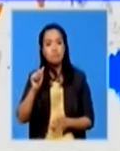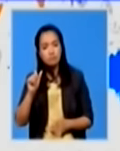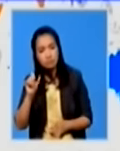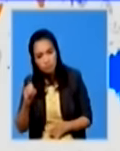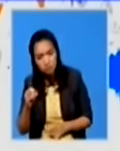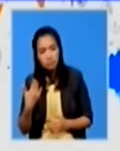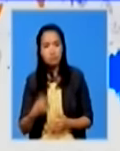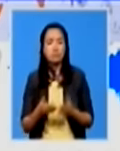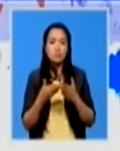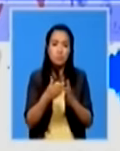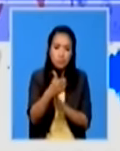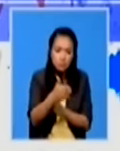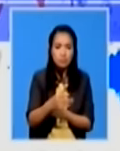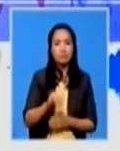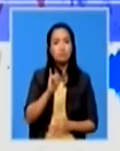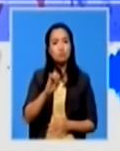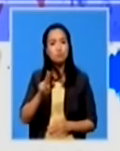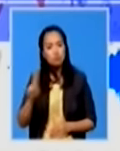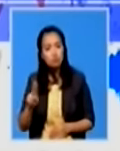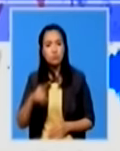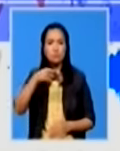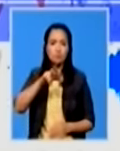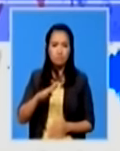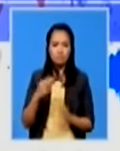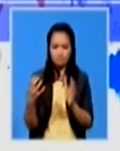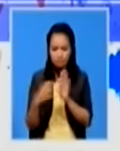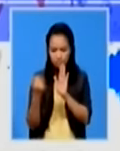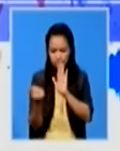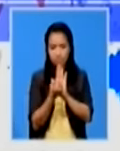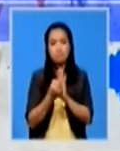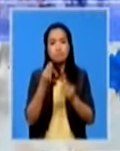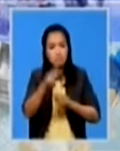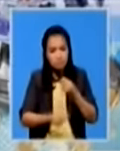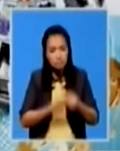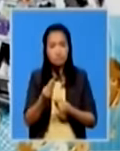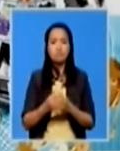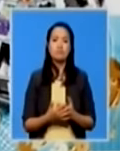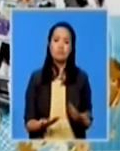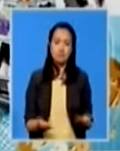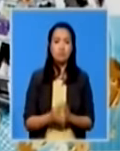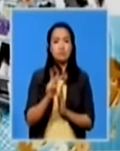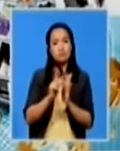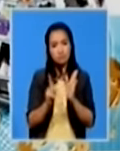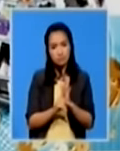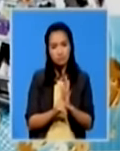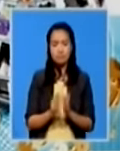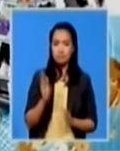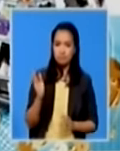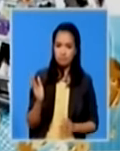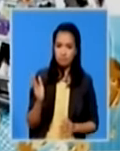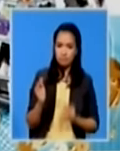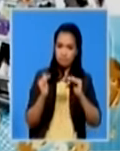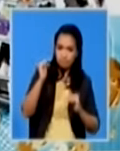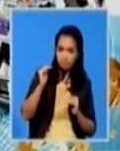ตามข้อตกลง IUU นะครับและพรบเครื่องหมายการค้าตามพิธีสารมาดริดนะครับกฎหมายในเรื่องของ